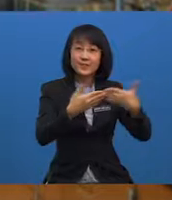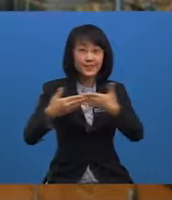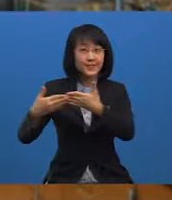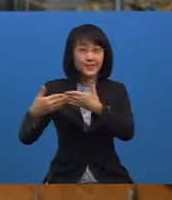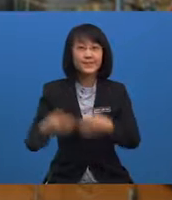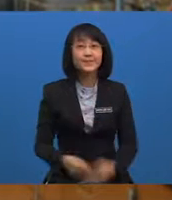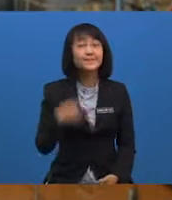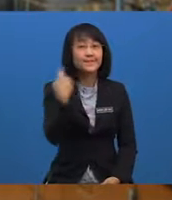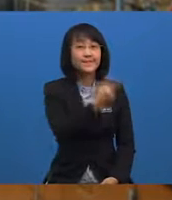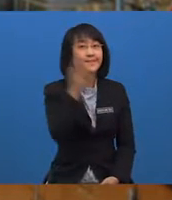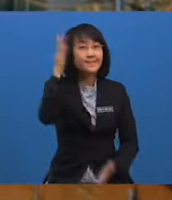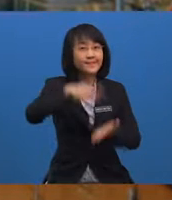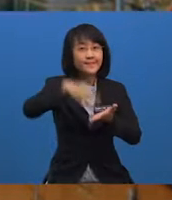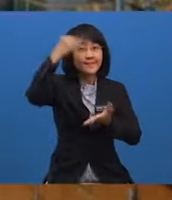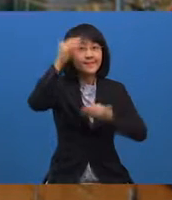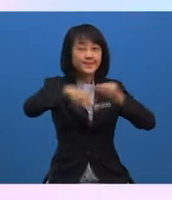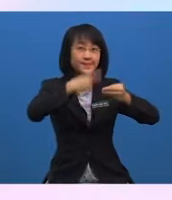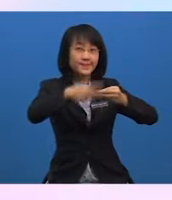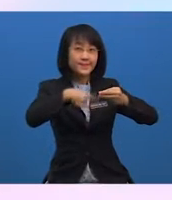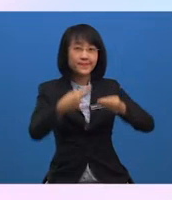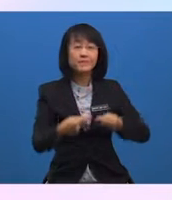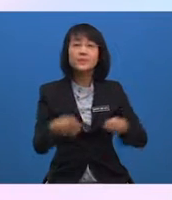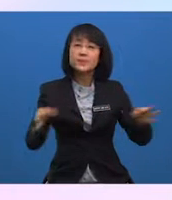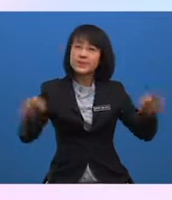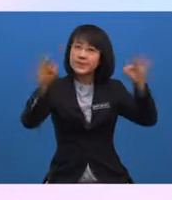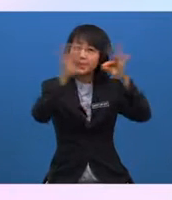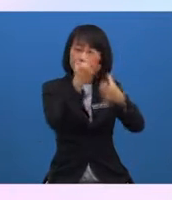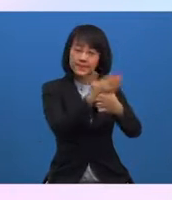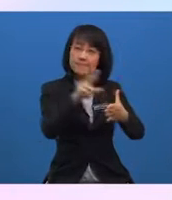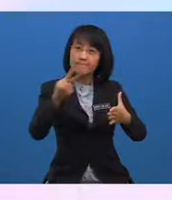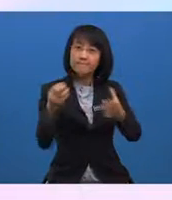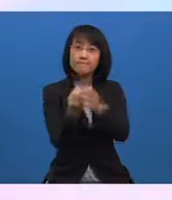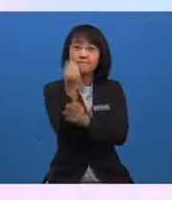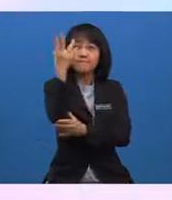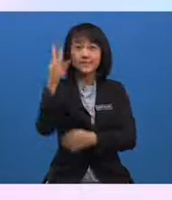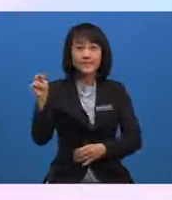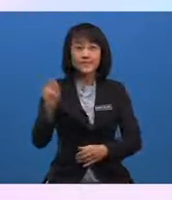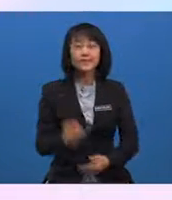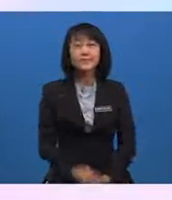Seterusnya, kita akan pelajari tentang pentingnya bahagian tumbuhan.